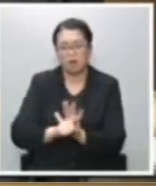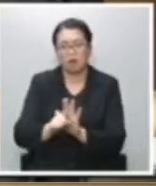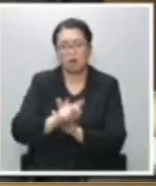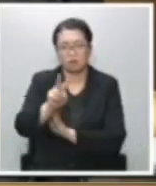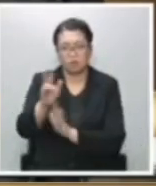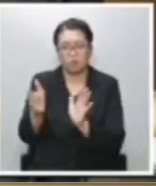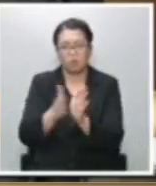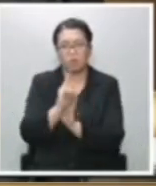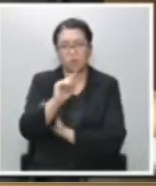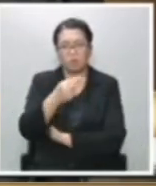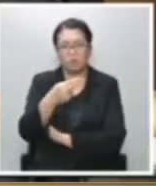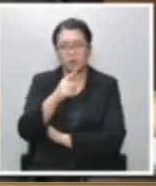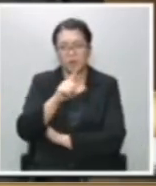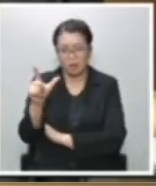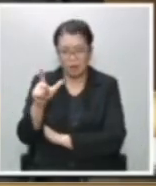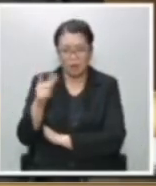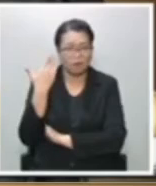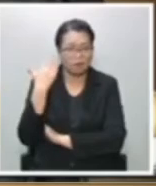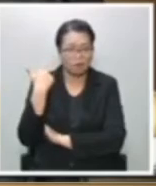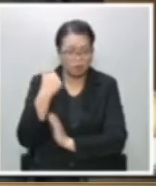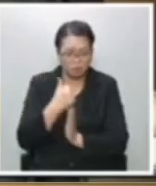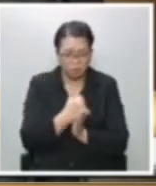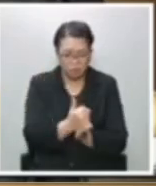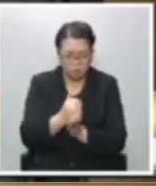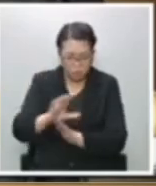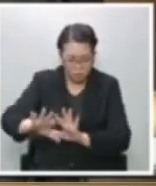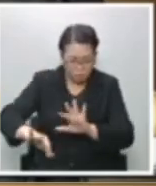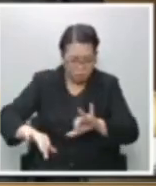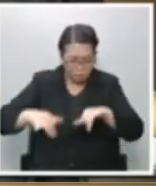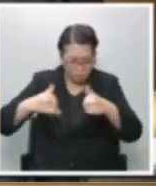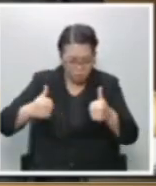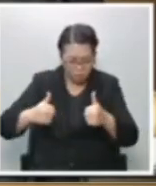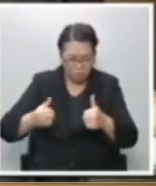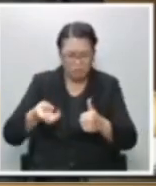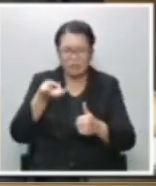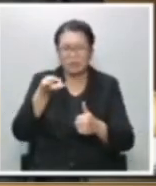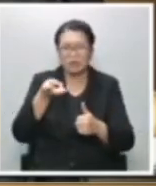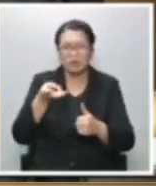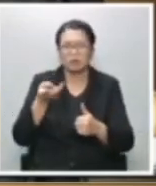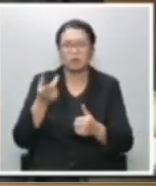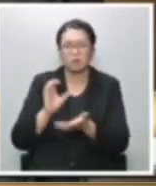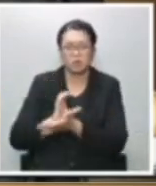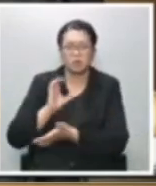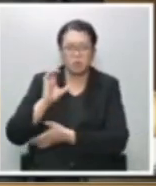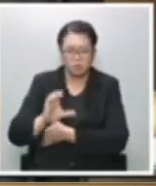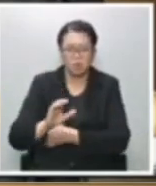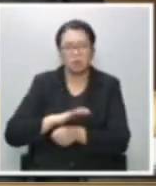านบาทที่จะไปช่วยยกก็ยกมาได้แค่คุ้มทุนคือประมาณ